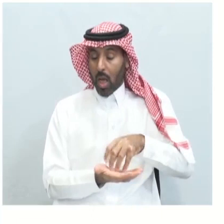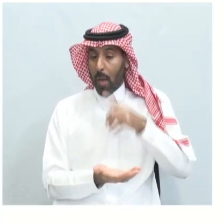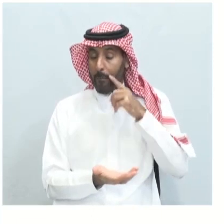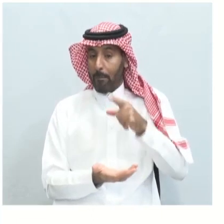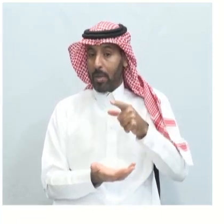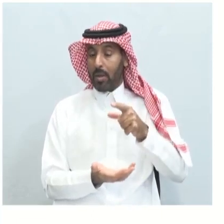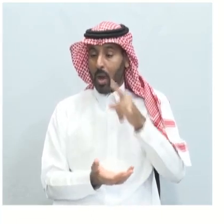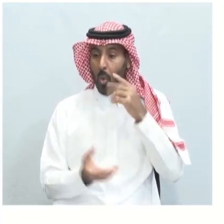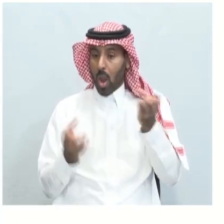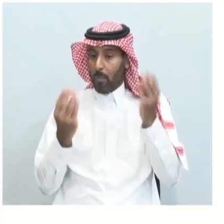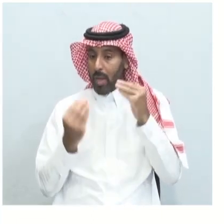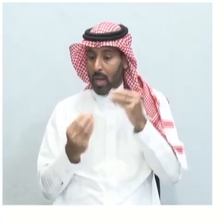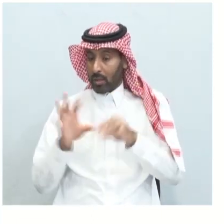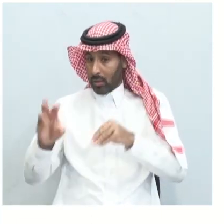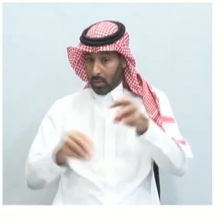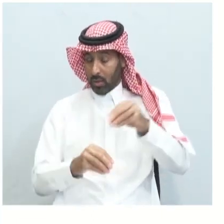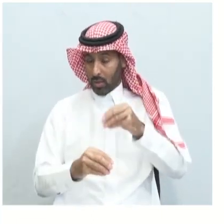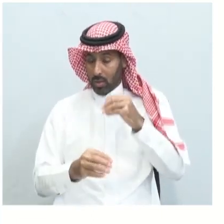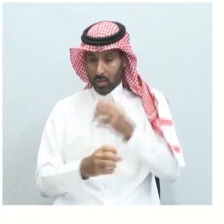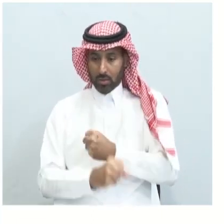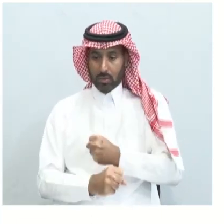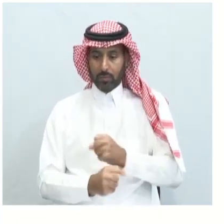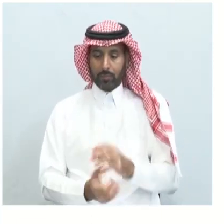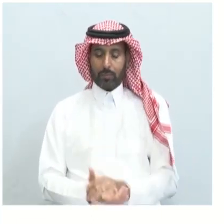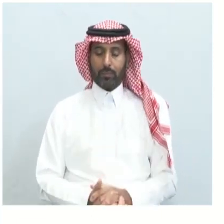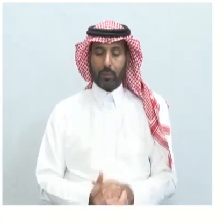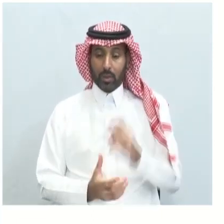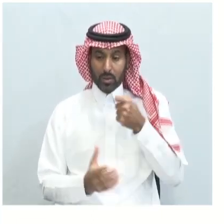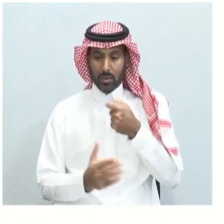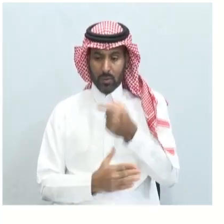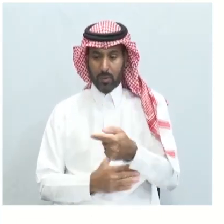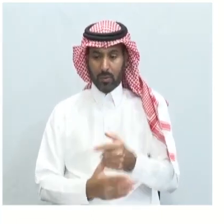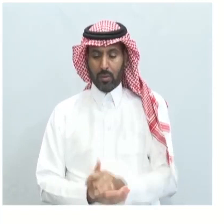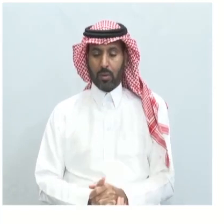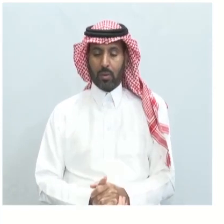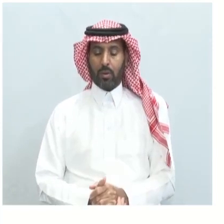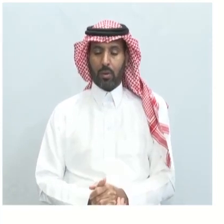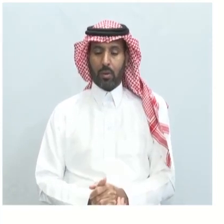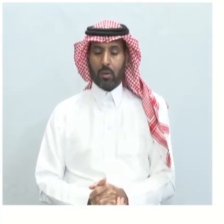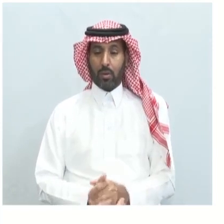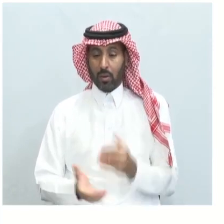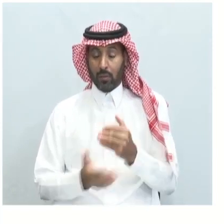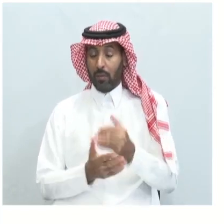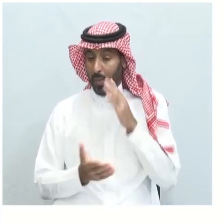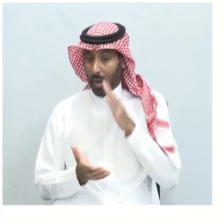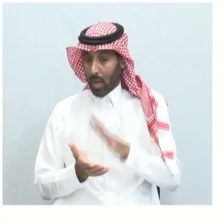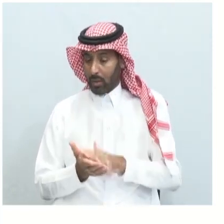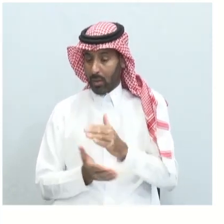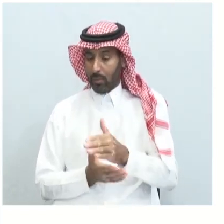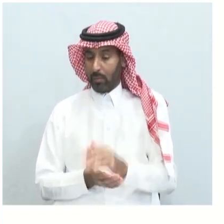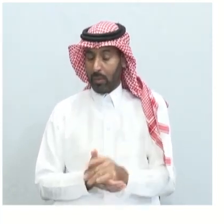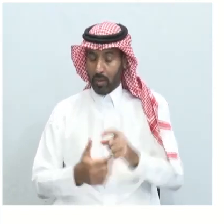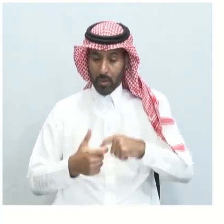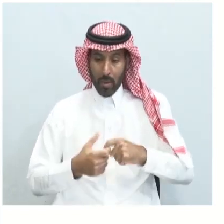التي تم تجميعها من هذه الاجهزه المرتبطه في المدينه هنالك بعض المخاطر الامنيه المرتبطه